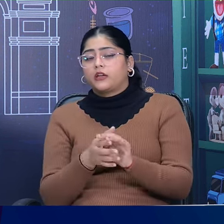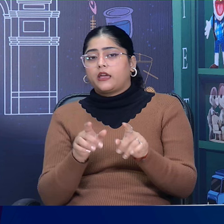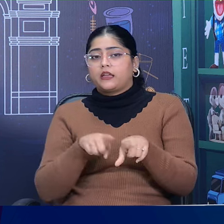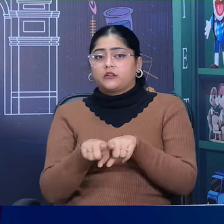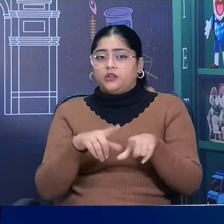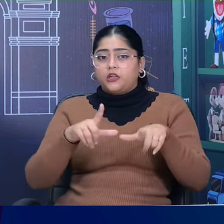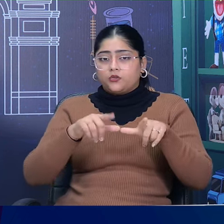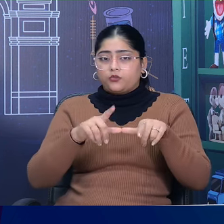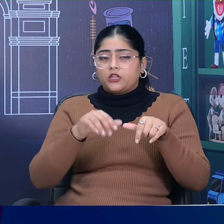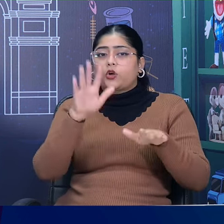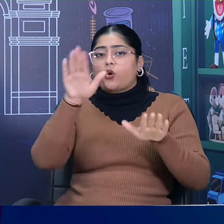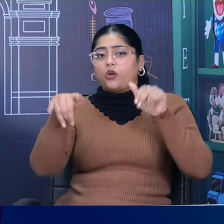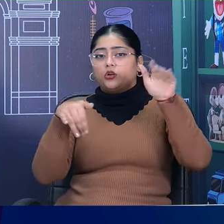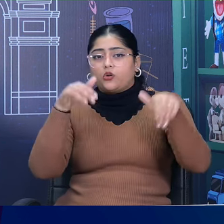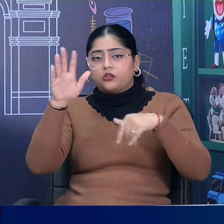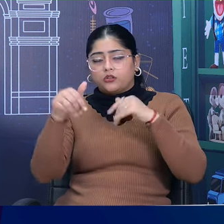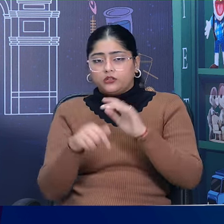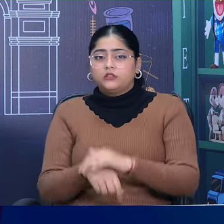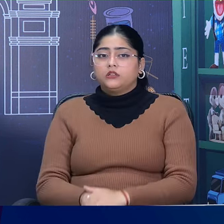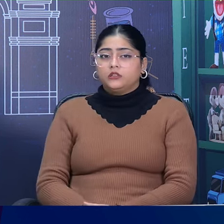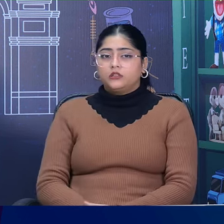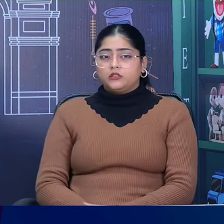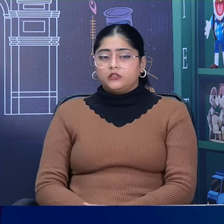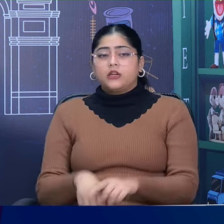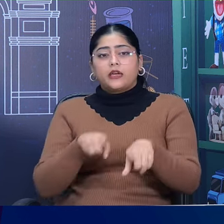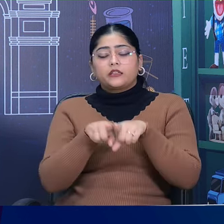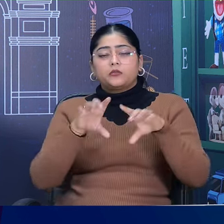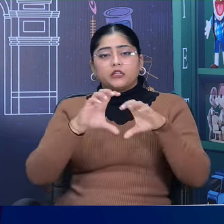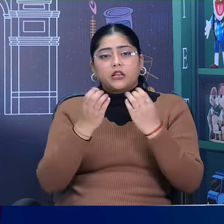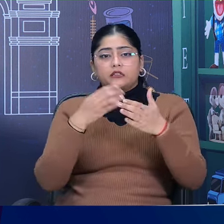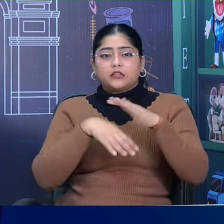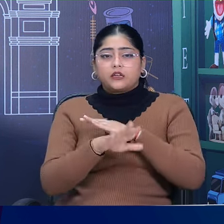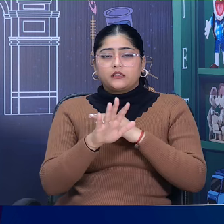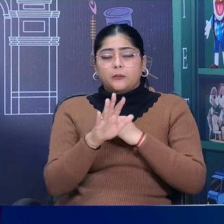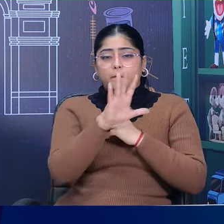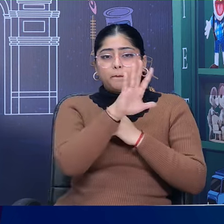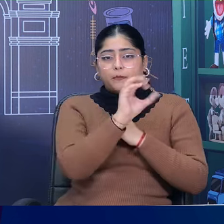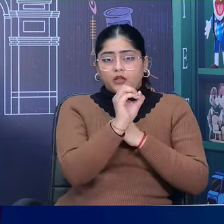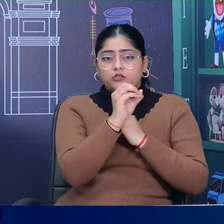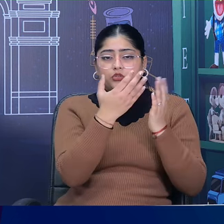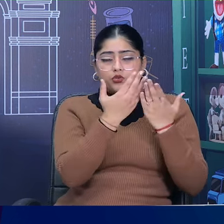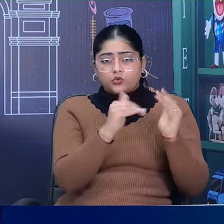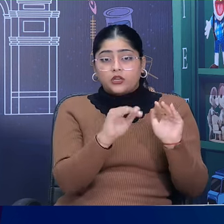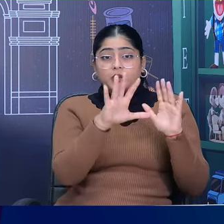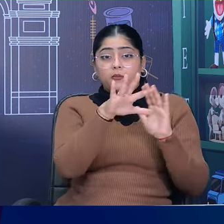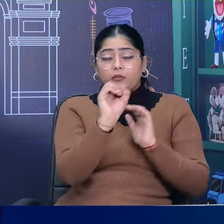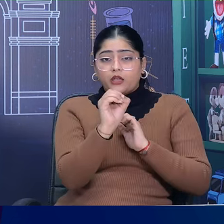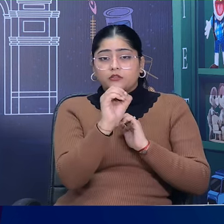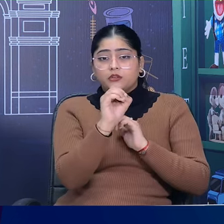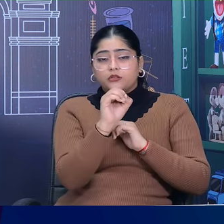याद होगा हमारा वही क्लासरूम जिसमें 50 बच्चे थे जी और 10 पंच थे और 10 पंचों में एक सरपंच था जी तो एक